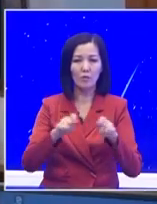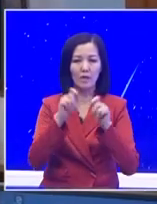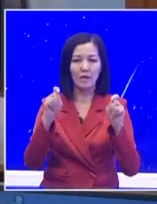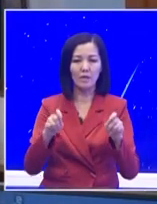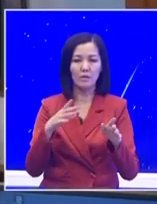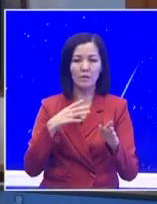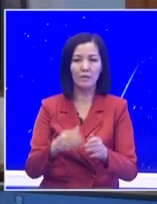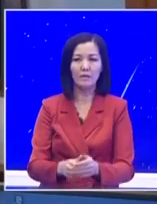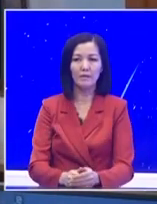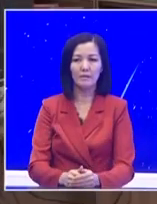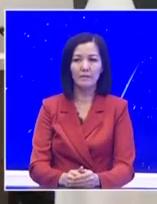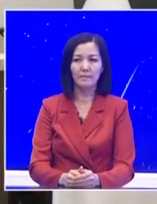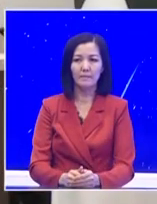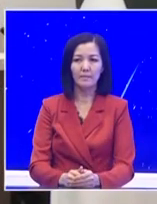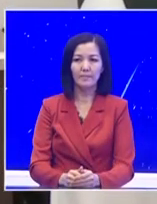орталығы.